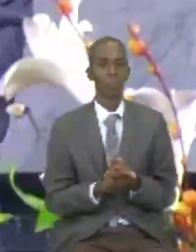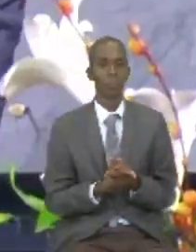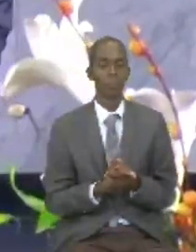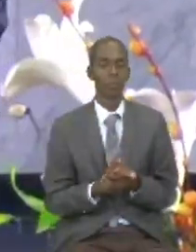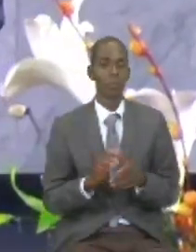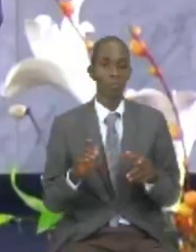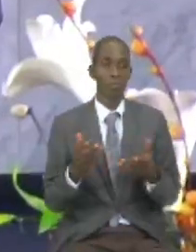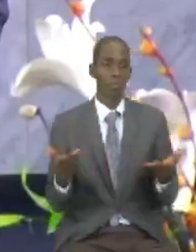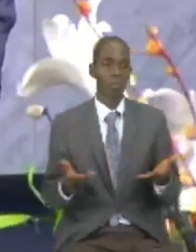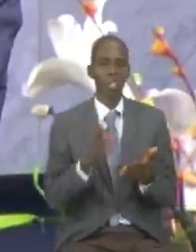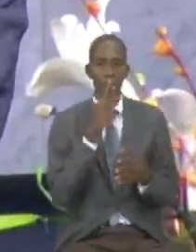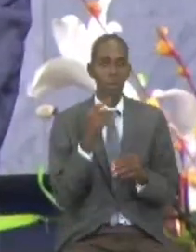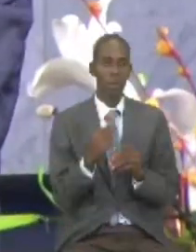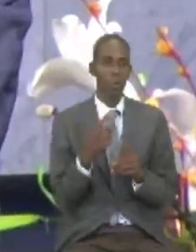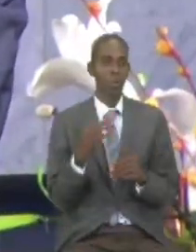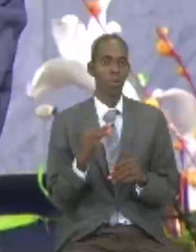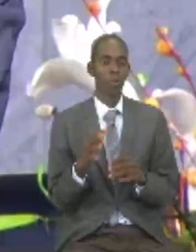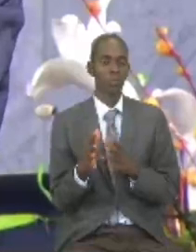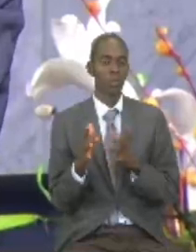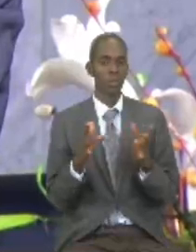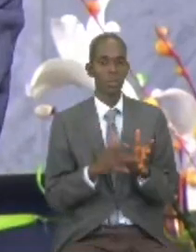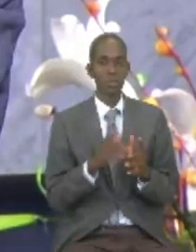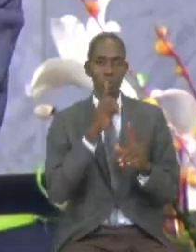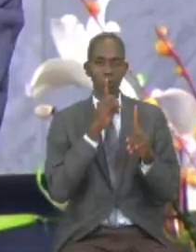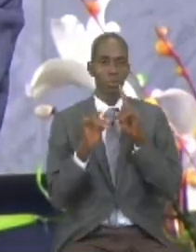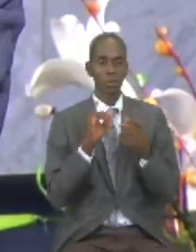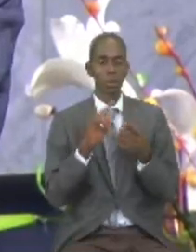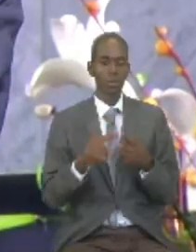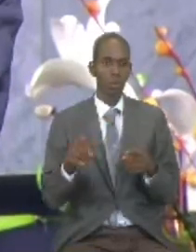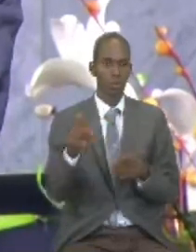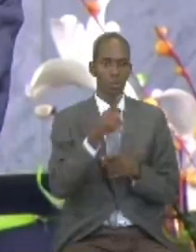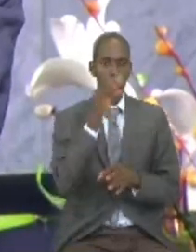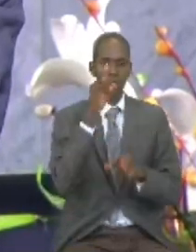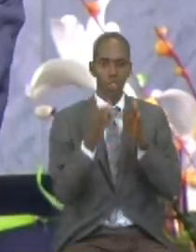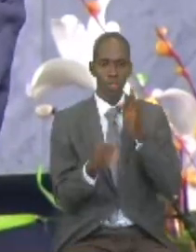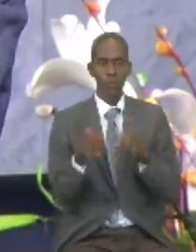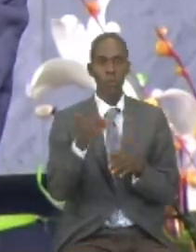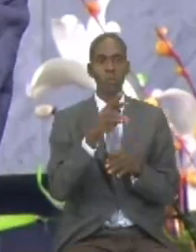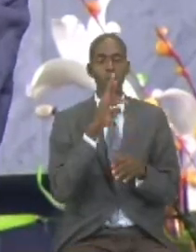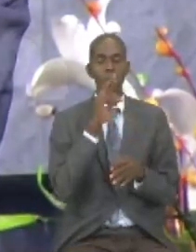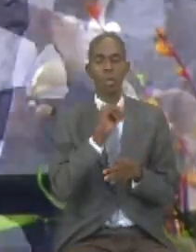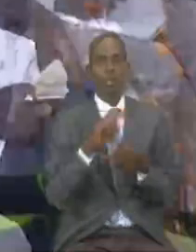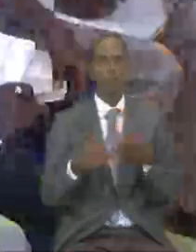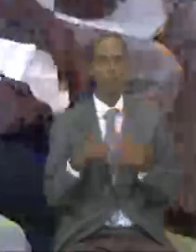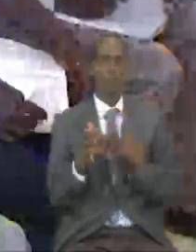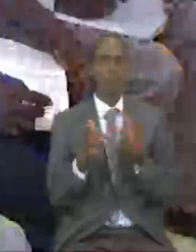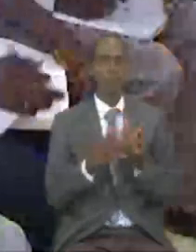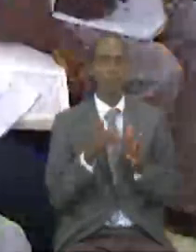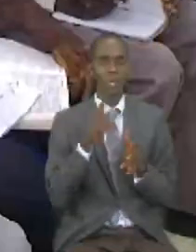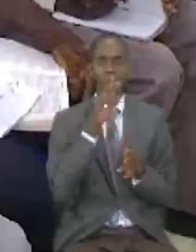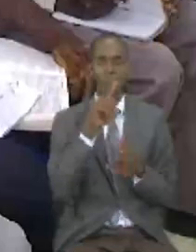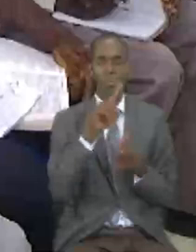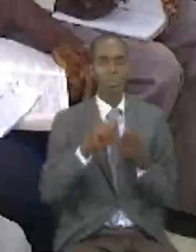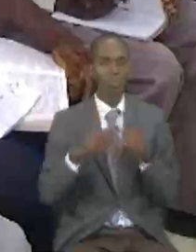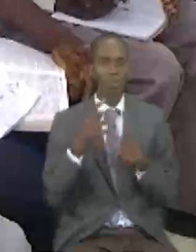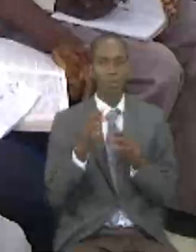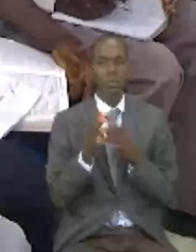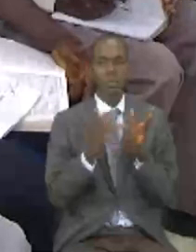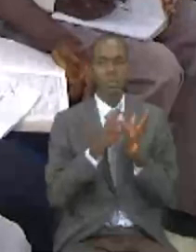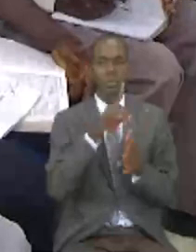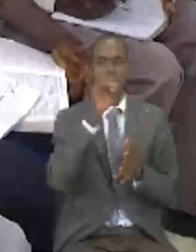Luc 12, 4. Voyons les paroles de Jésus-Christ, il te parle, si tu es ami de Jésus. Y a-t-il des amis